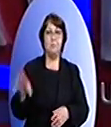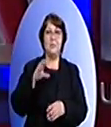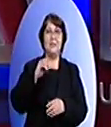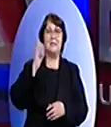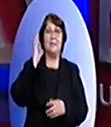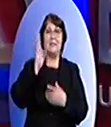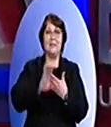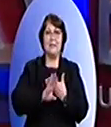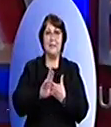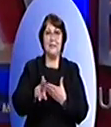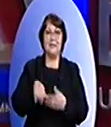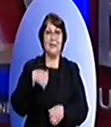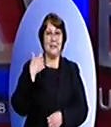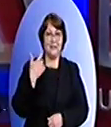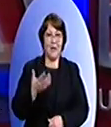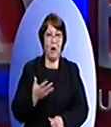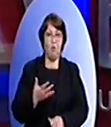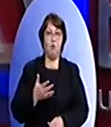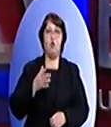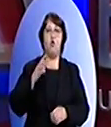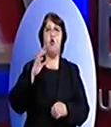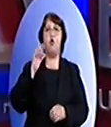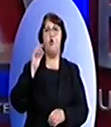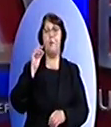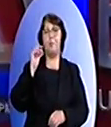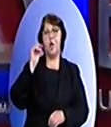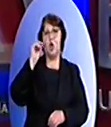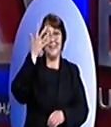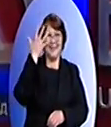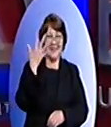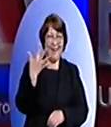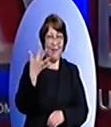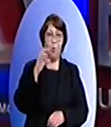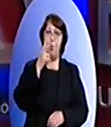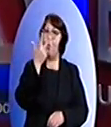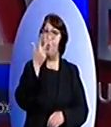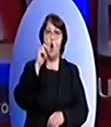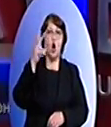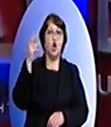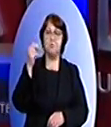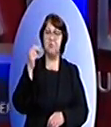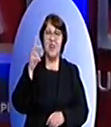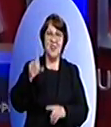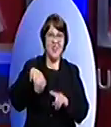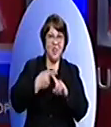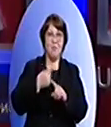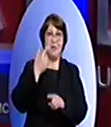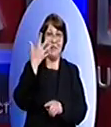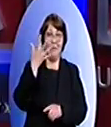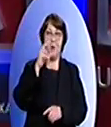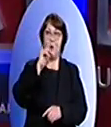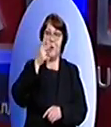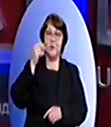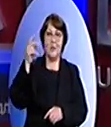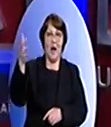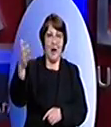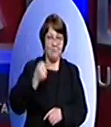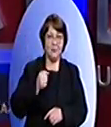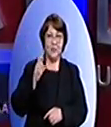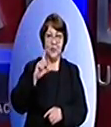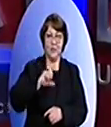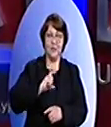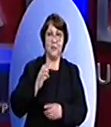5 одтой зочид, 5 одтой ресторан, 5 одтой одоо тоогоочийг бэлтгэх тал дээр одоо бодлогоор бид анхаарал ажиллах болно. Ингээд бол мэдээж